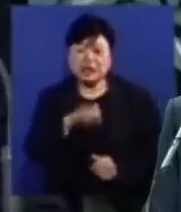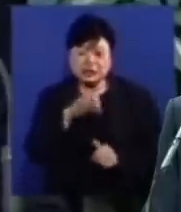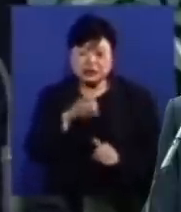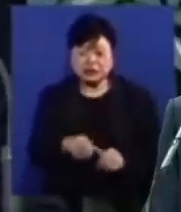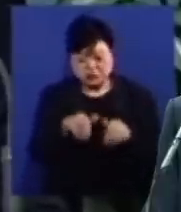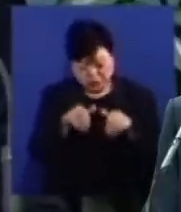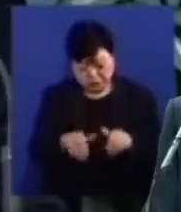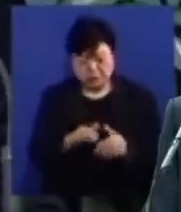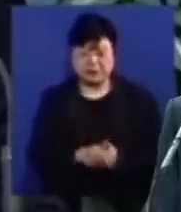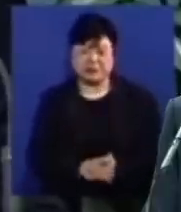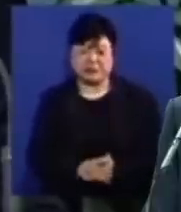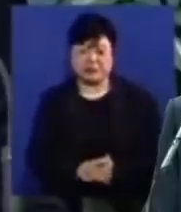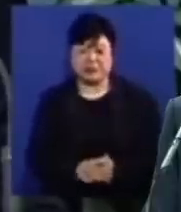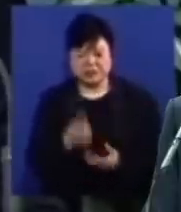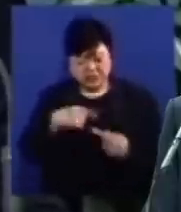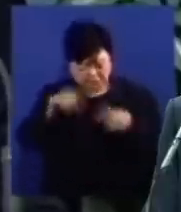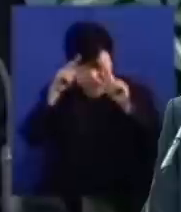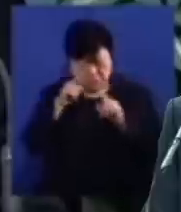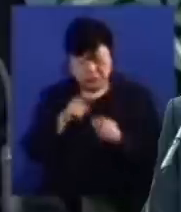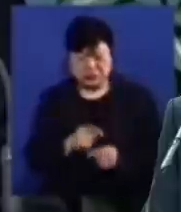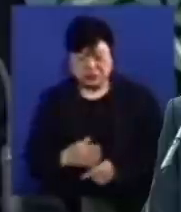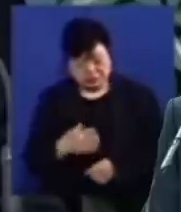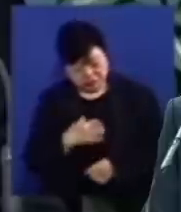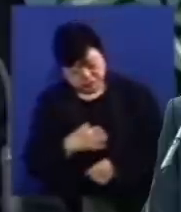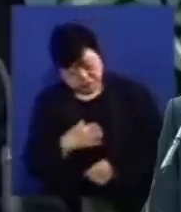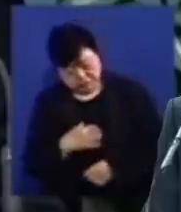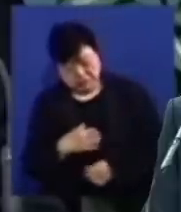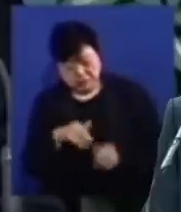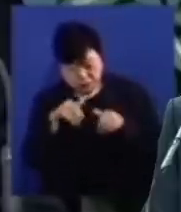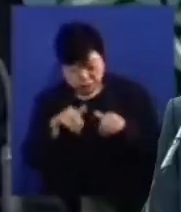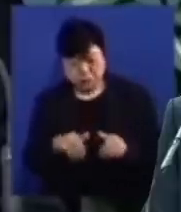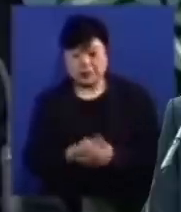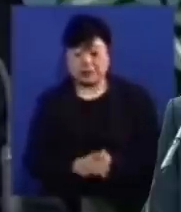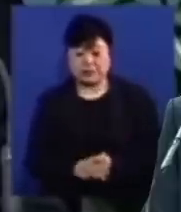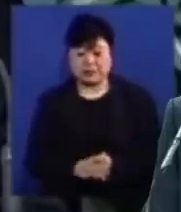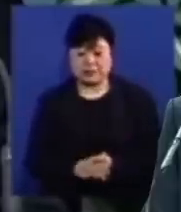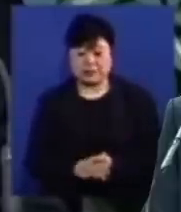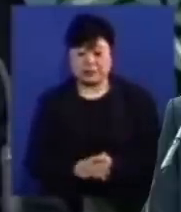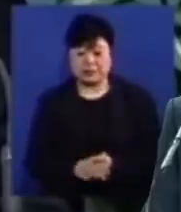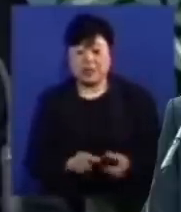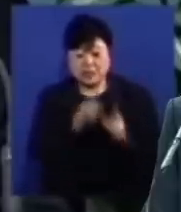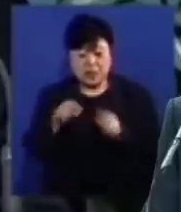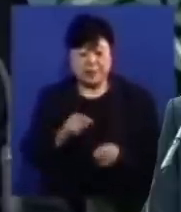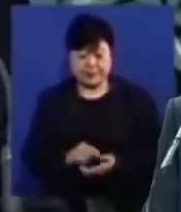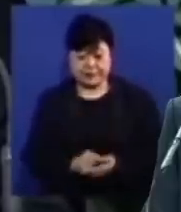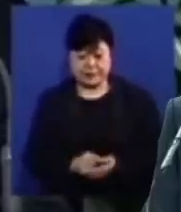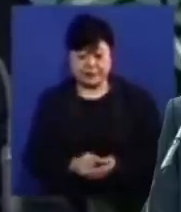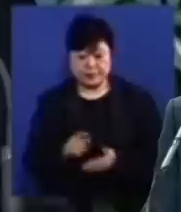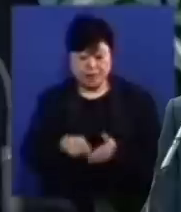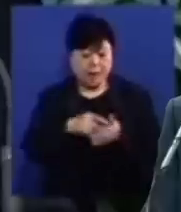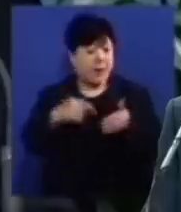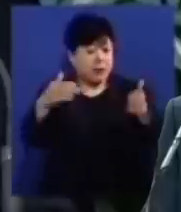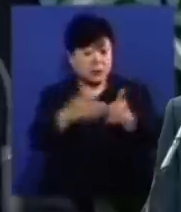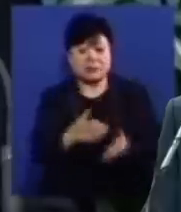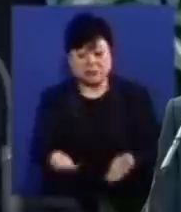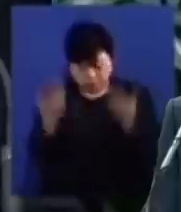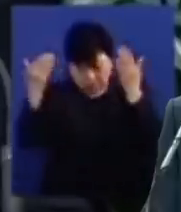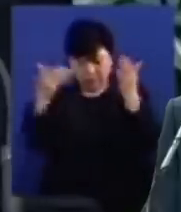저주의 종이요 지옥과 영멸의 종이 되어 있는 그러한 삶은 청산되어 버린